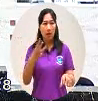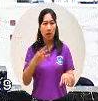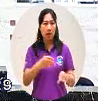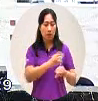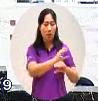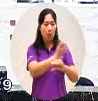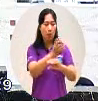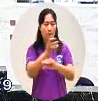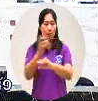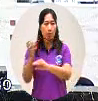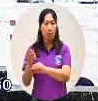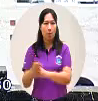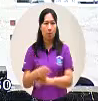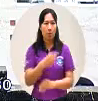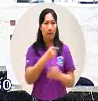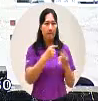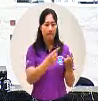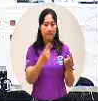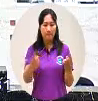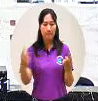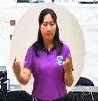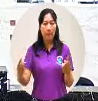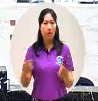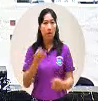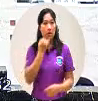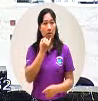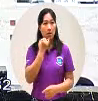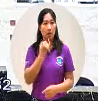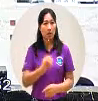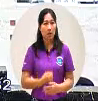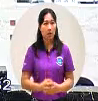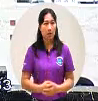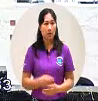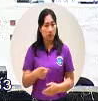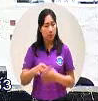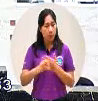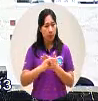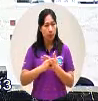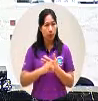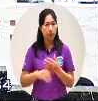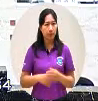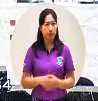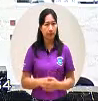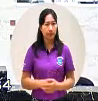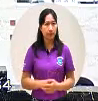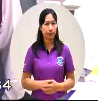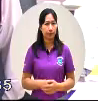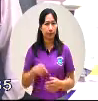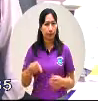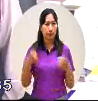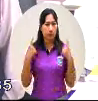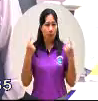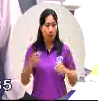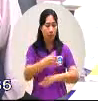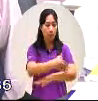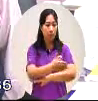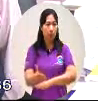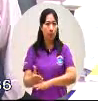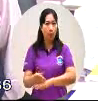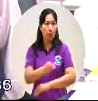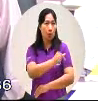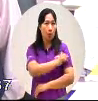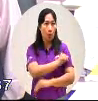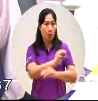我们都去做，都去看看好不好？ 因为我报告一下哈，那沿乡的救护车就可